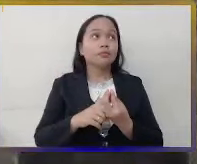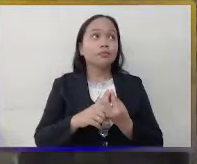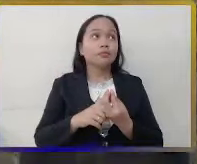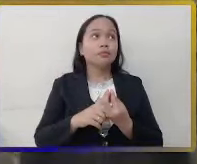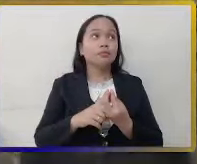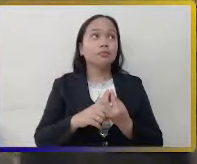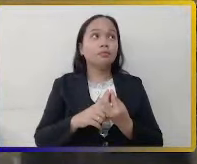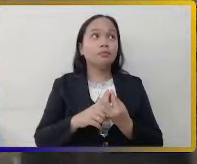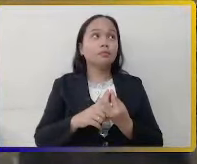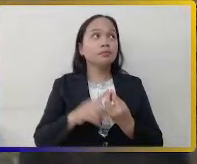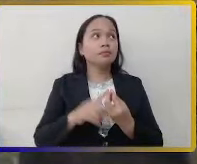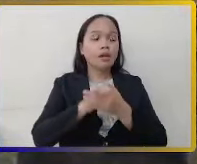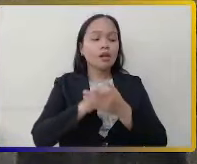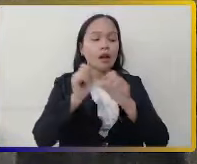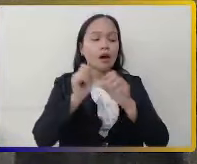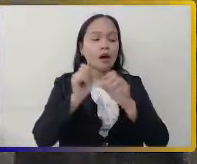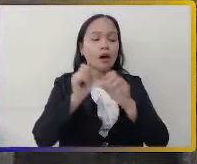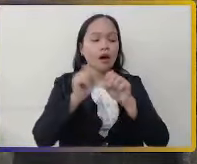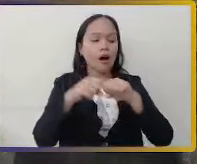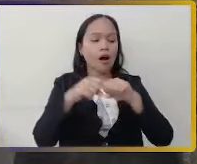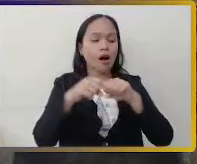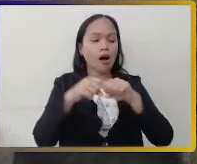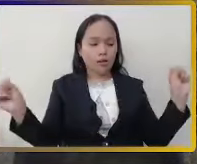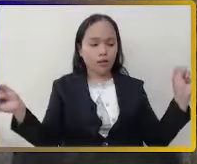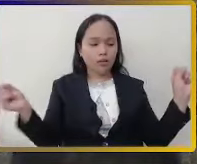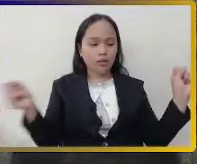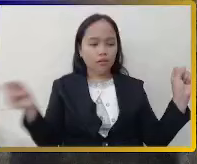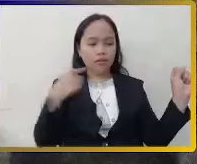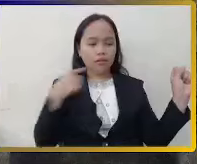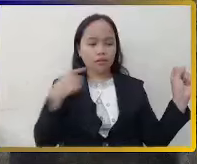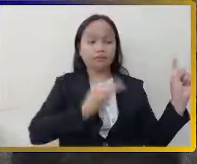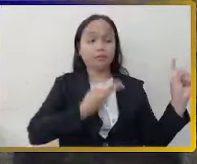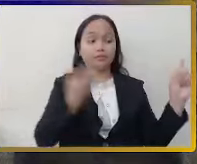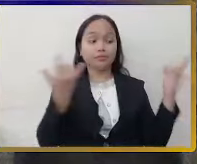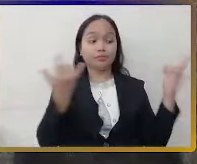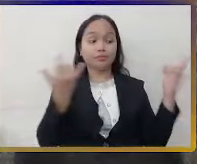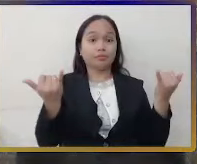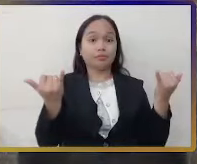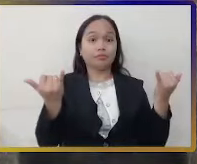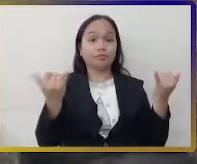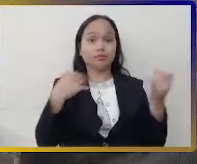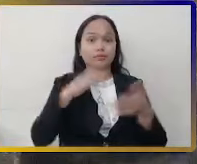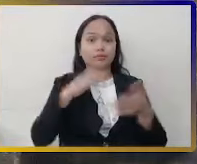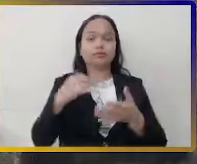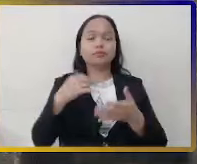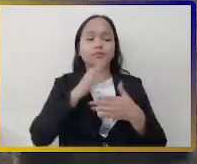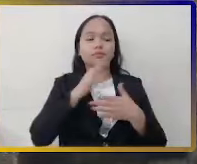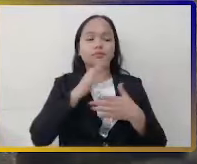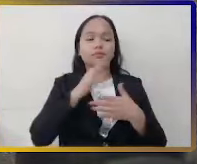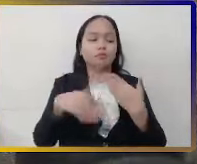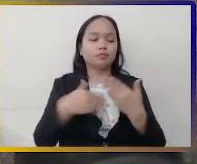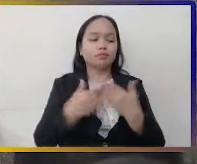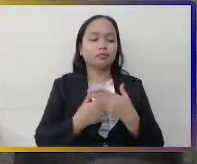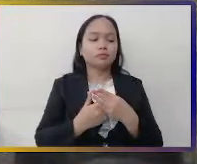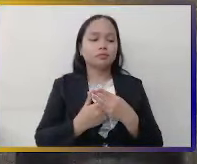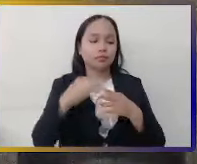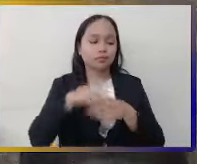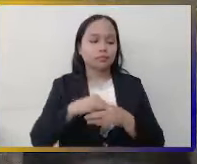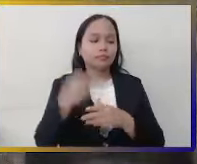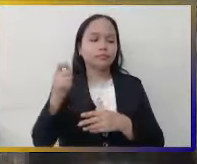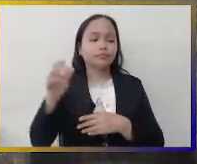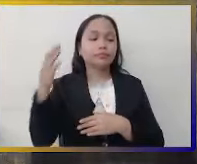sa sentence, mga kapatid, na binasa po natin ngayon, it is all in a